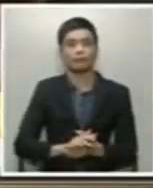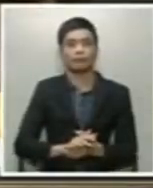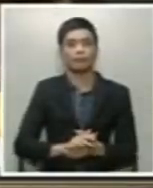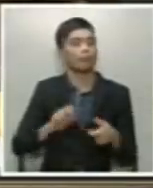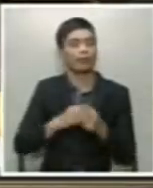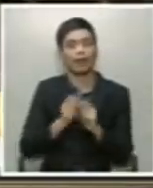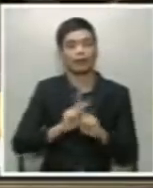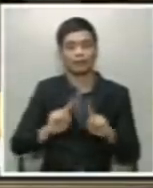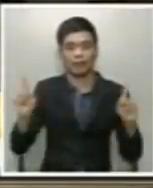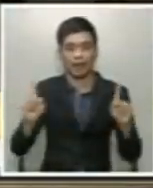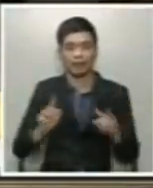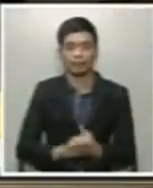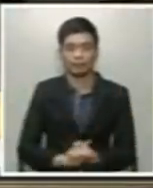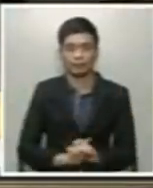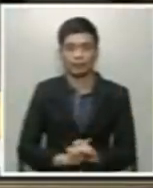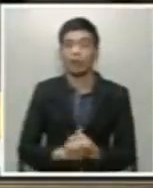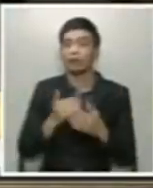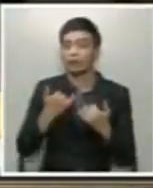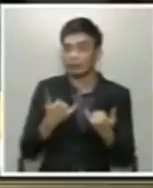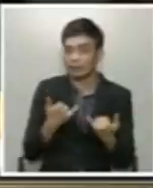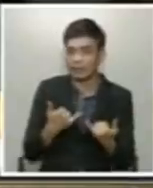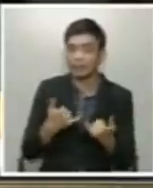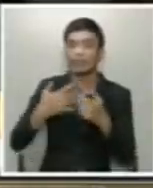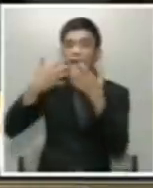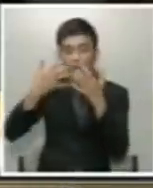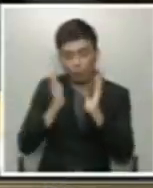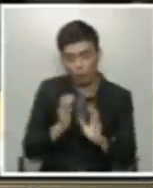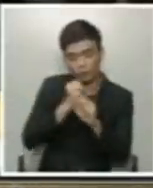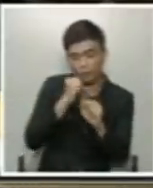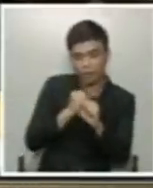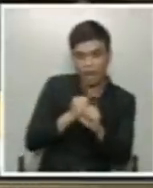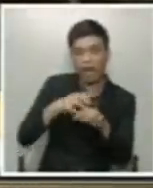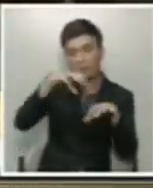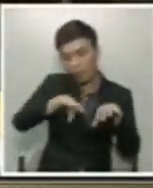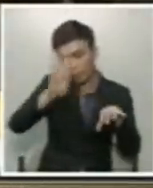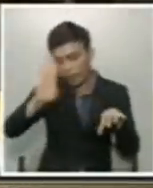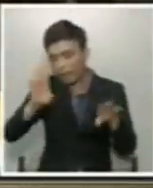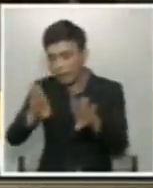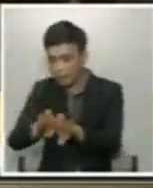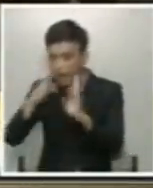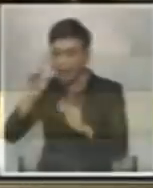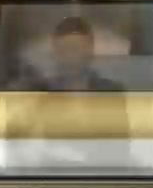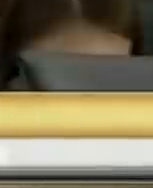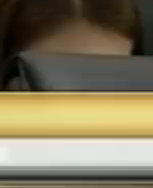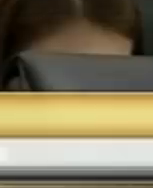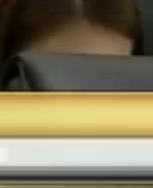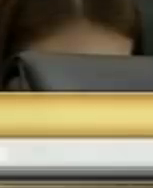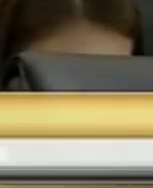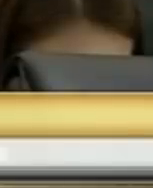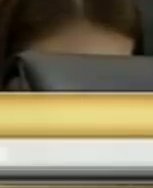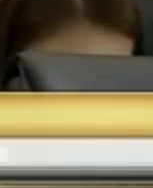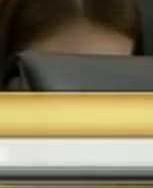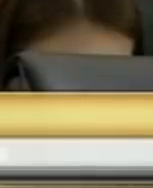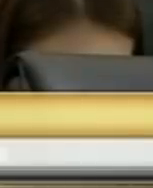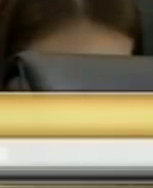ยว่ากำลังการผลิตที่ต่ำเตี้ยเลี่ยดินขนาดนี้ต่อให้มีโรงงานเปิดใหม่จะผลิตอะไรจะจ้างง